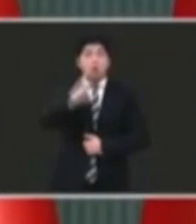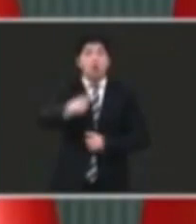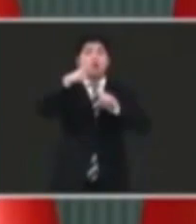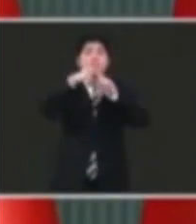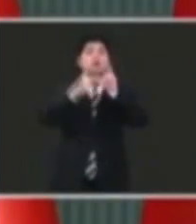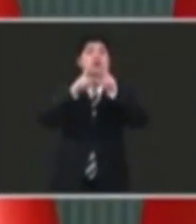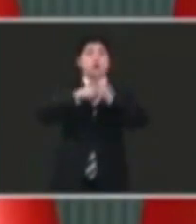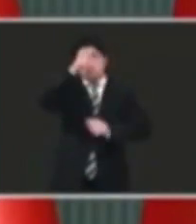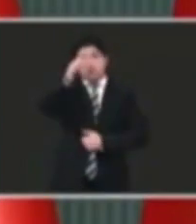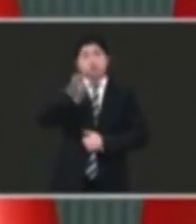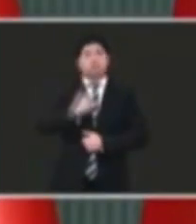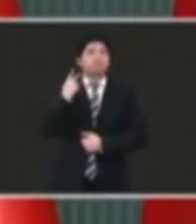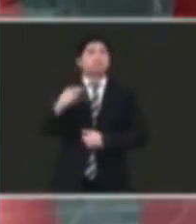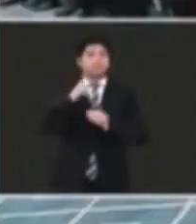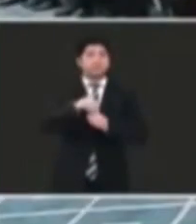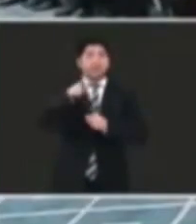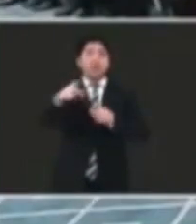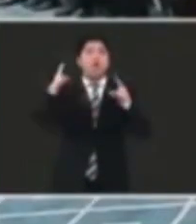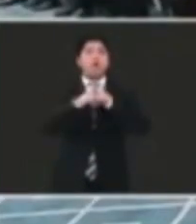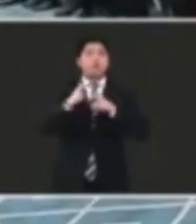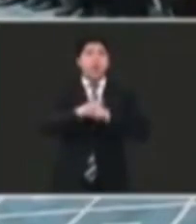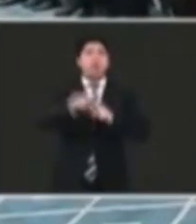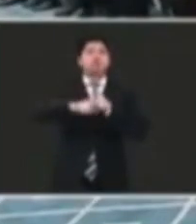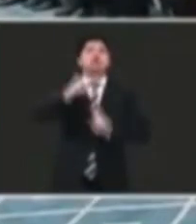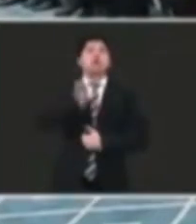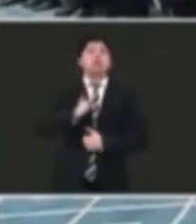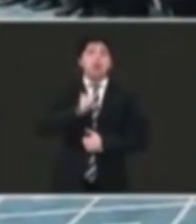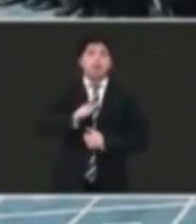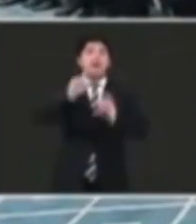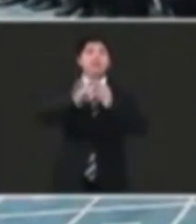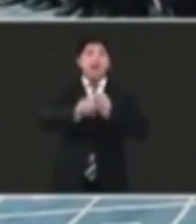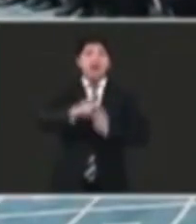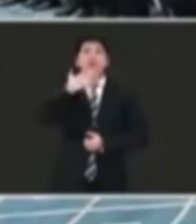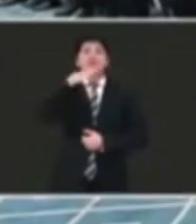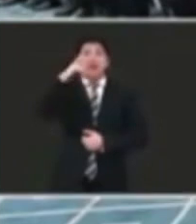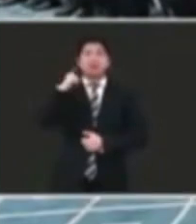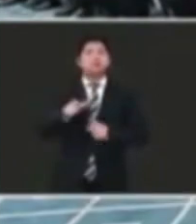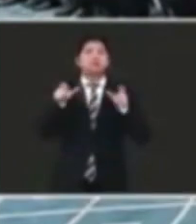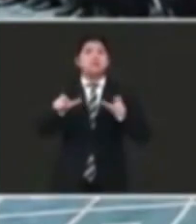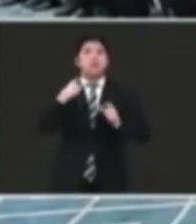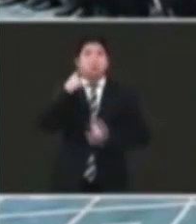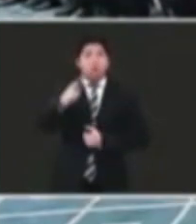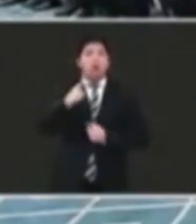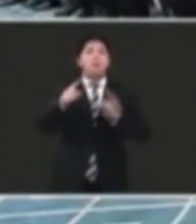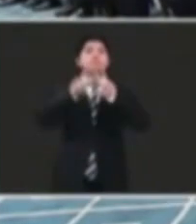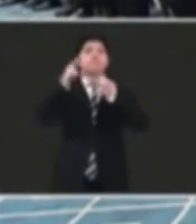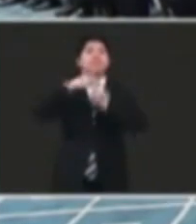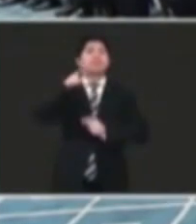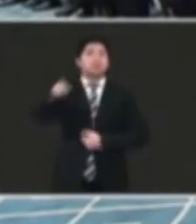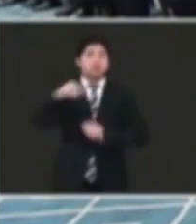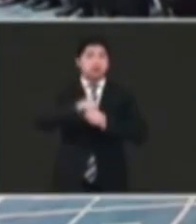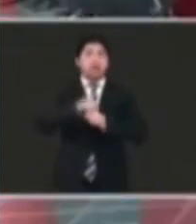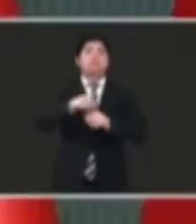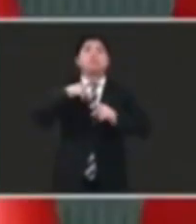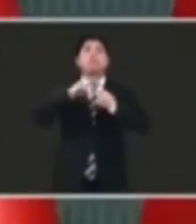διαφημισμένες περιπλοκές στο ζήτημα της χρήσης των F-16, τις απαγορεύσεις οποίες είχαμε πληροφορηθεί όλοι ότι μπορεί να